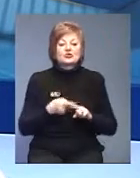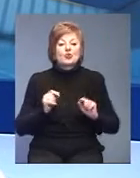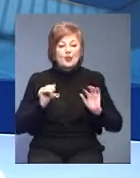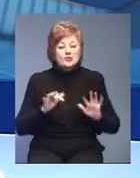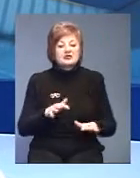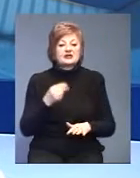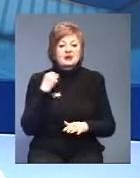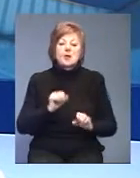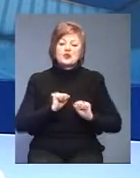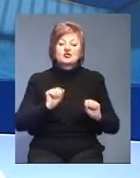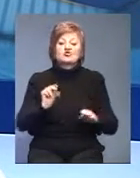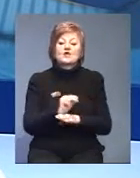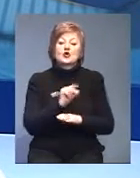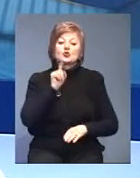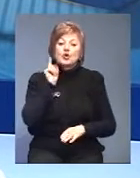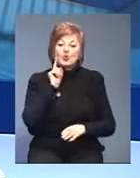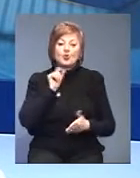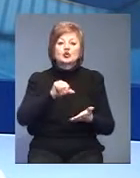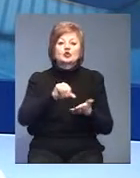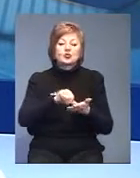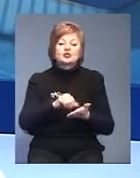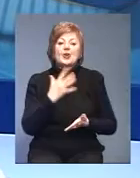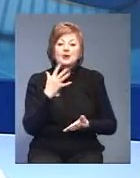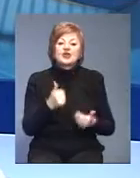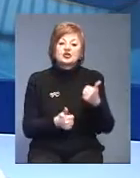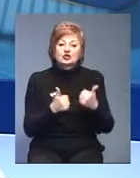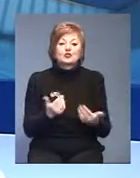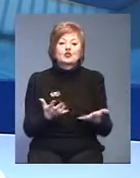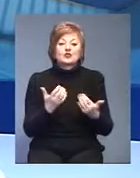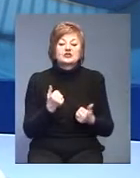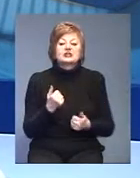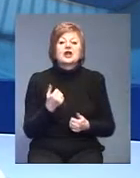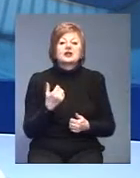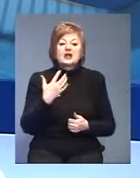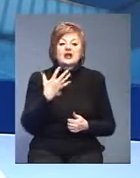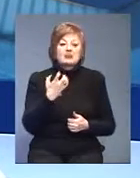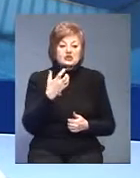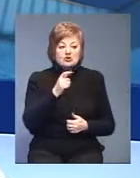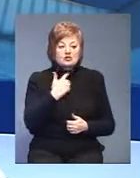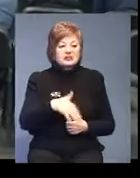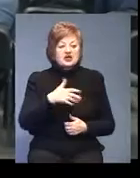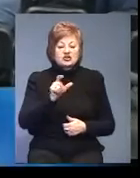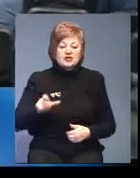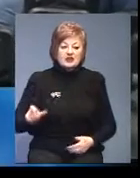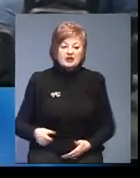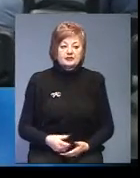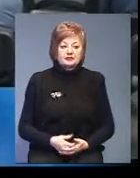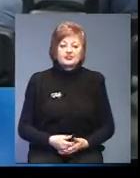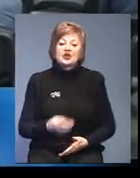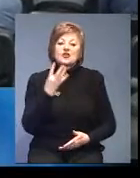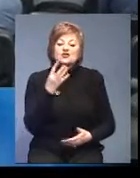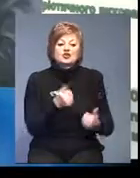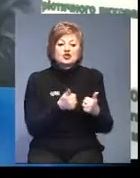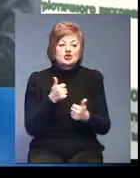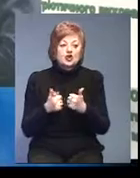центр патріотичного виховання молоді. Участь у 5 турах взяли понад півсотні осіб. У 4 турах